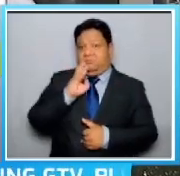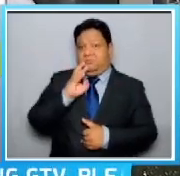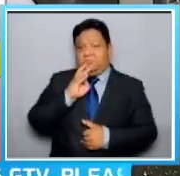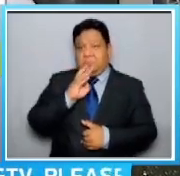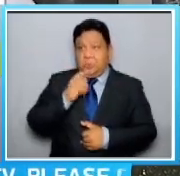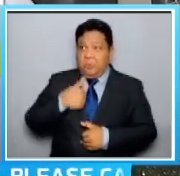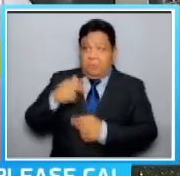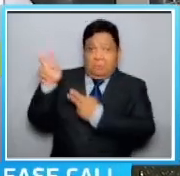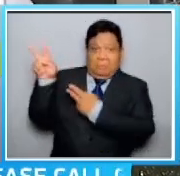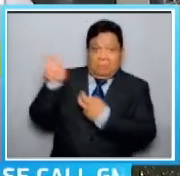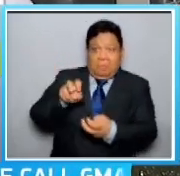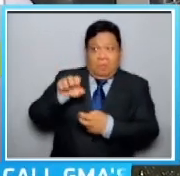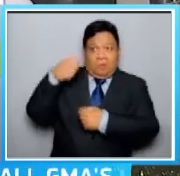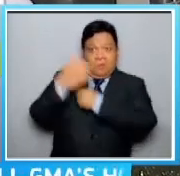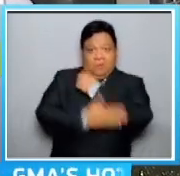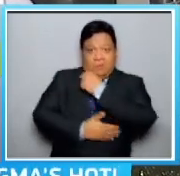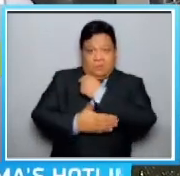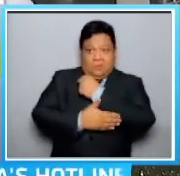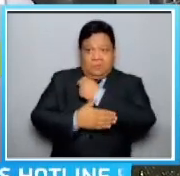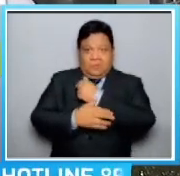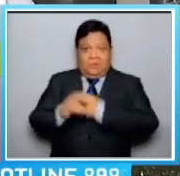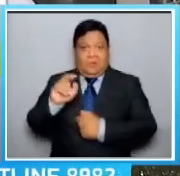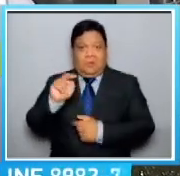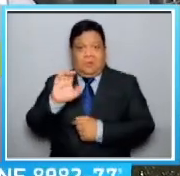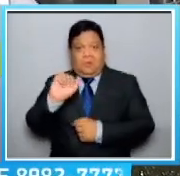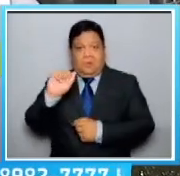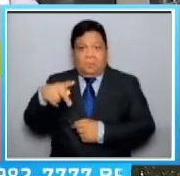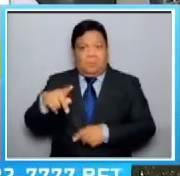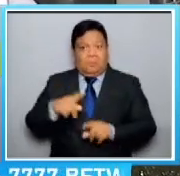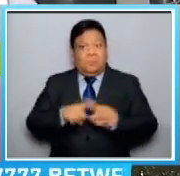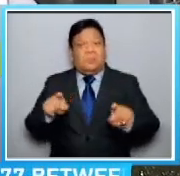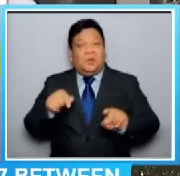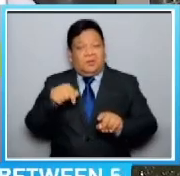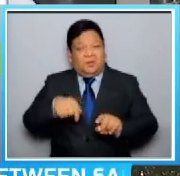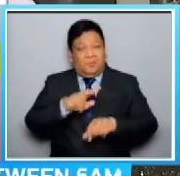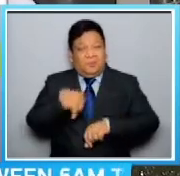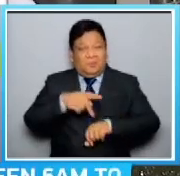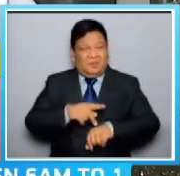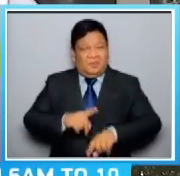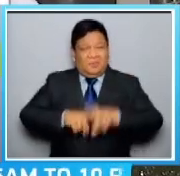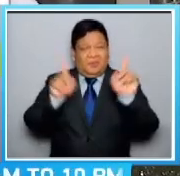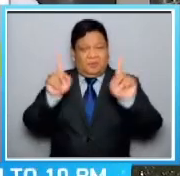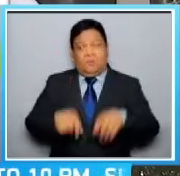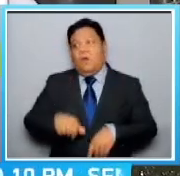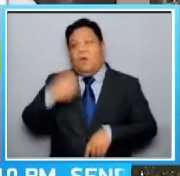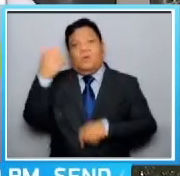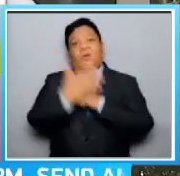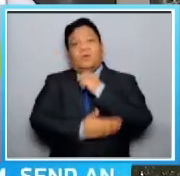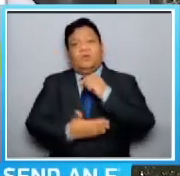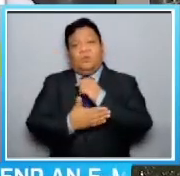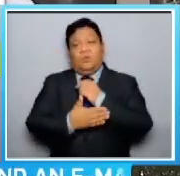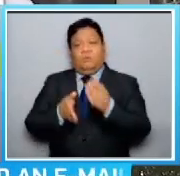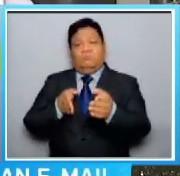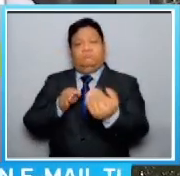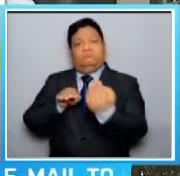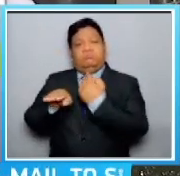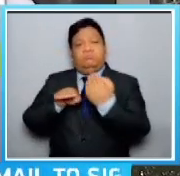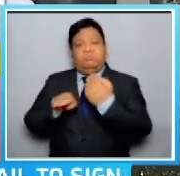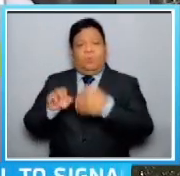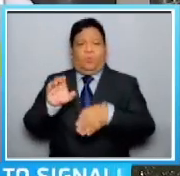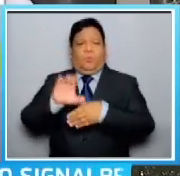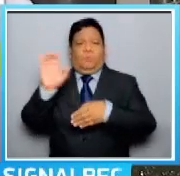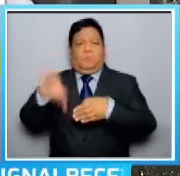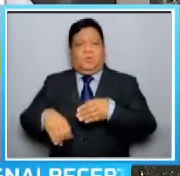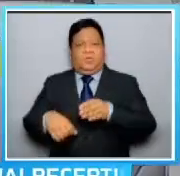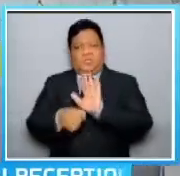ibang bansa. Tulad niyan, yung highway sa ibang bansa, magaganda yung mga road signs, kompleto sila doon. Dito nga